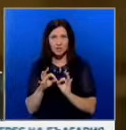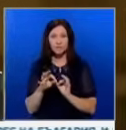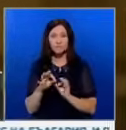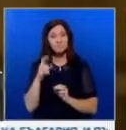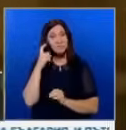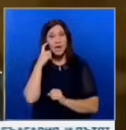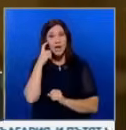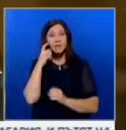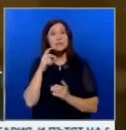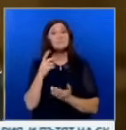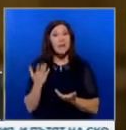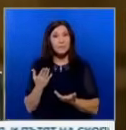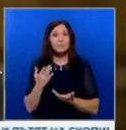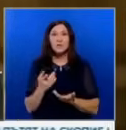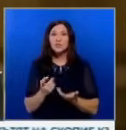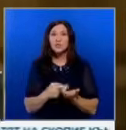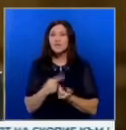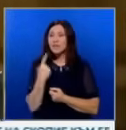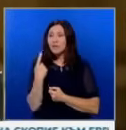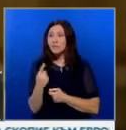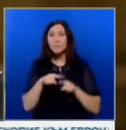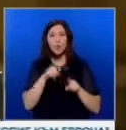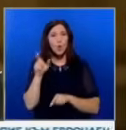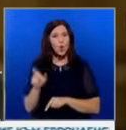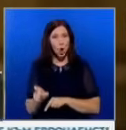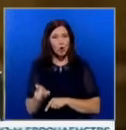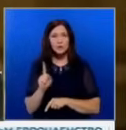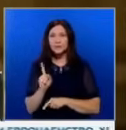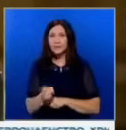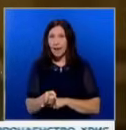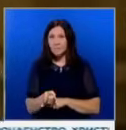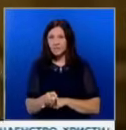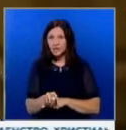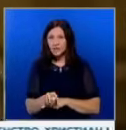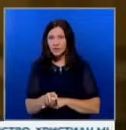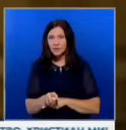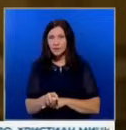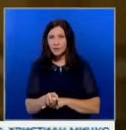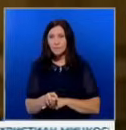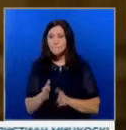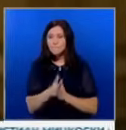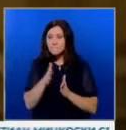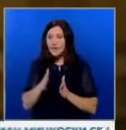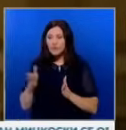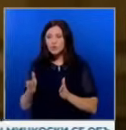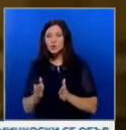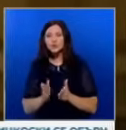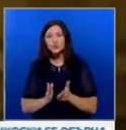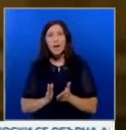Смятам, че всеки един прокурор трябва да периодично минава на